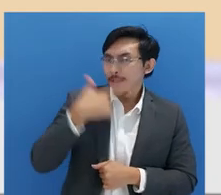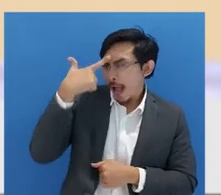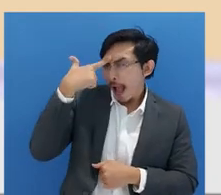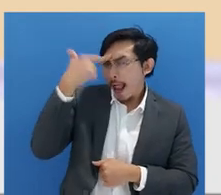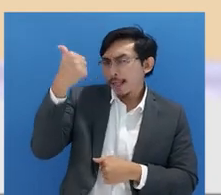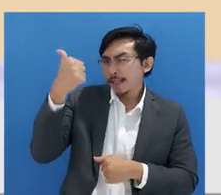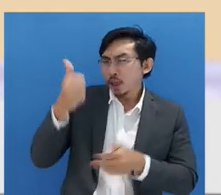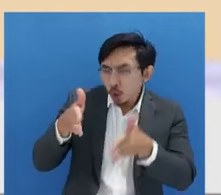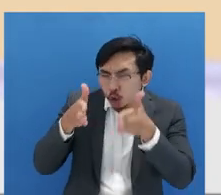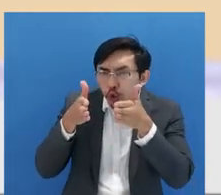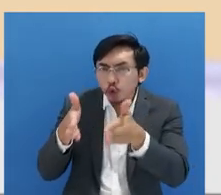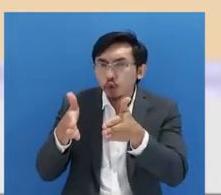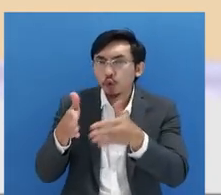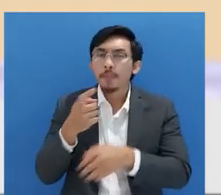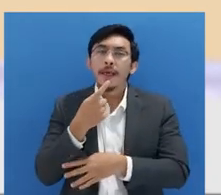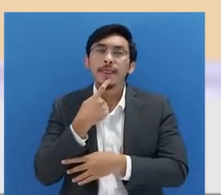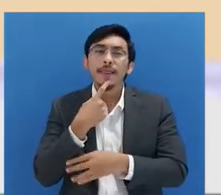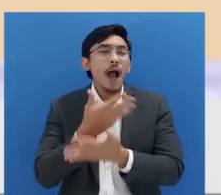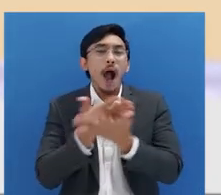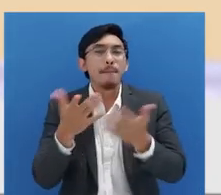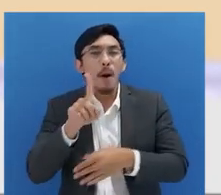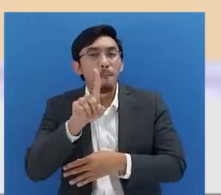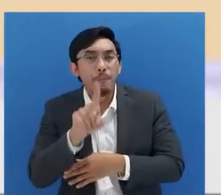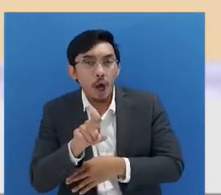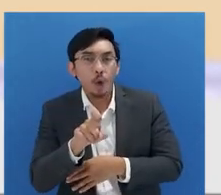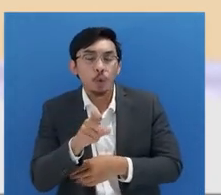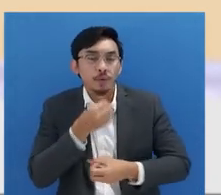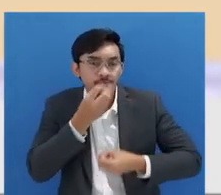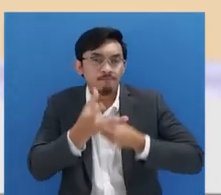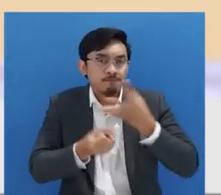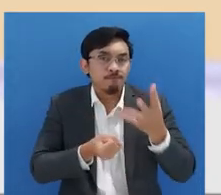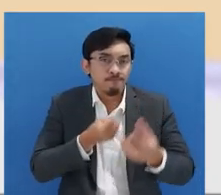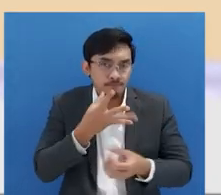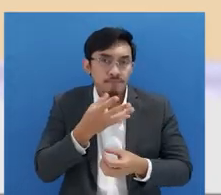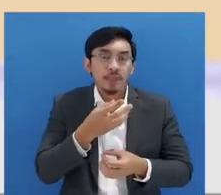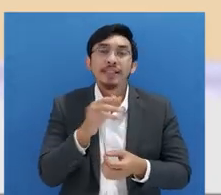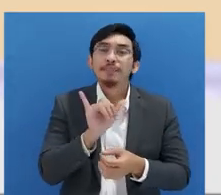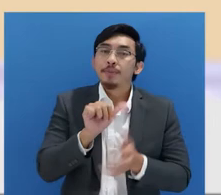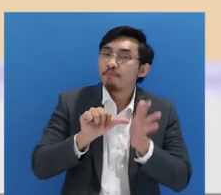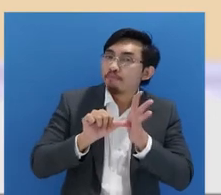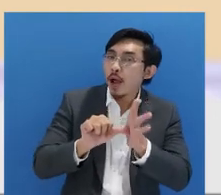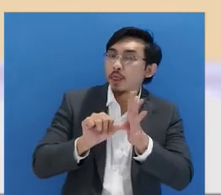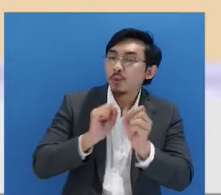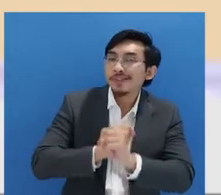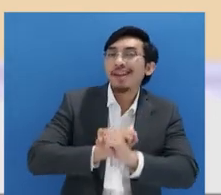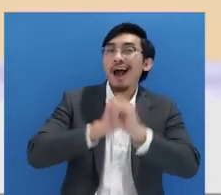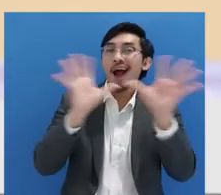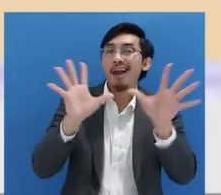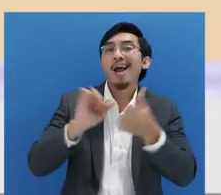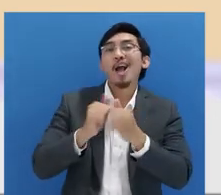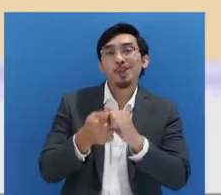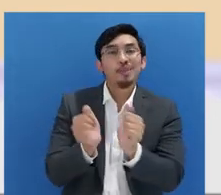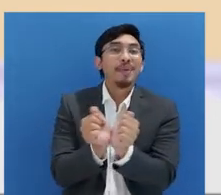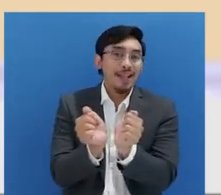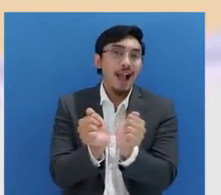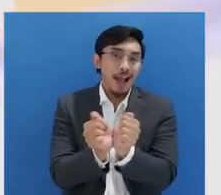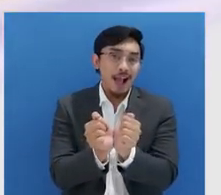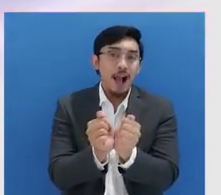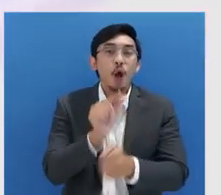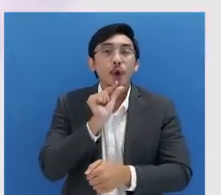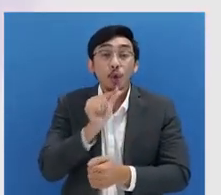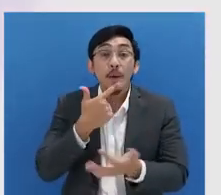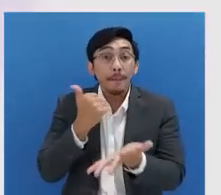mengenai suatu hal yang diperlukan untuk membuat terang suatu perkara pidana guna kepentingan pemeriksaan.